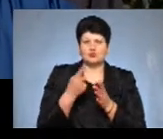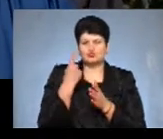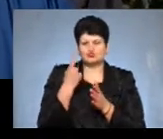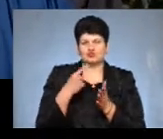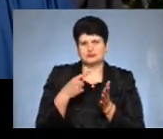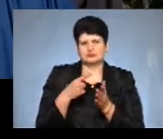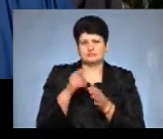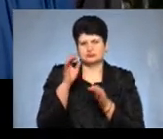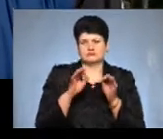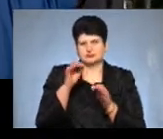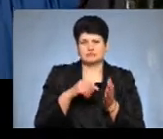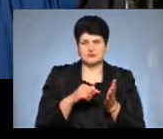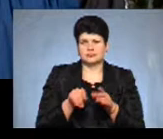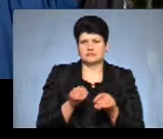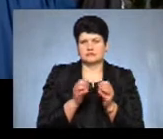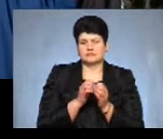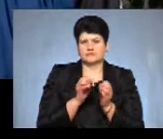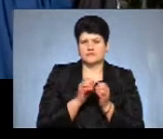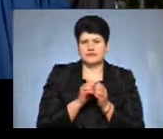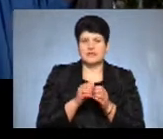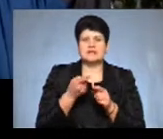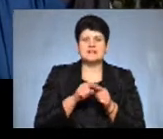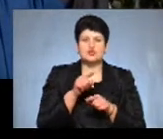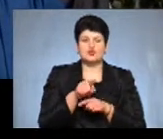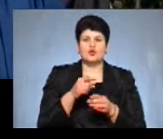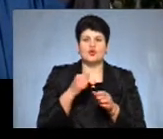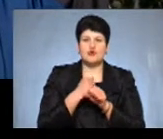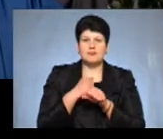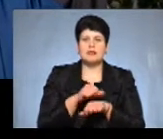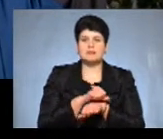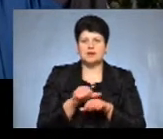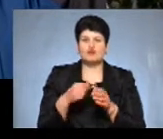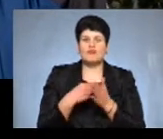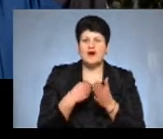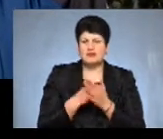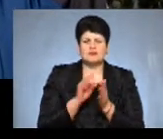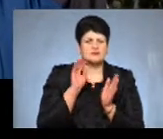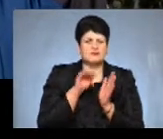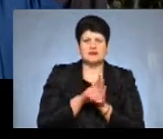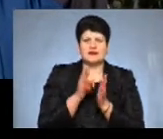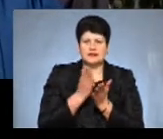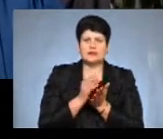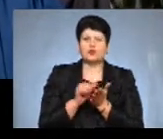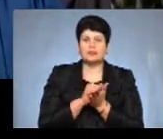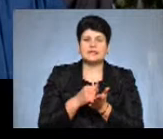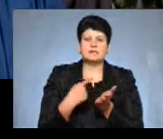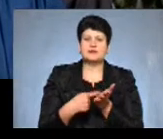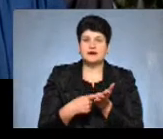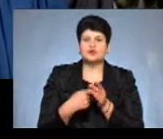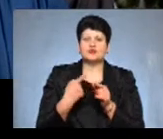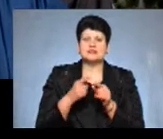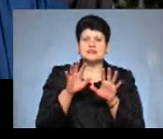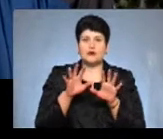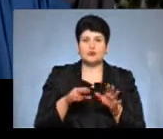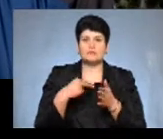ставку. І це, що вони роблять митну вартість, яку закладають, ще щось. Є всі документи, які підтверджують законність